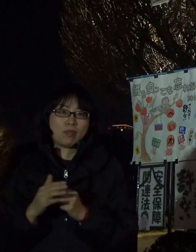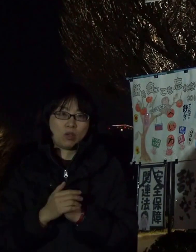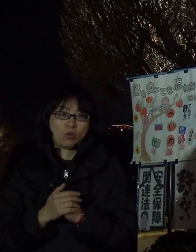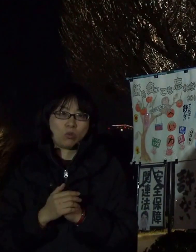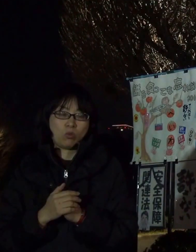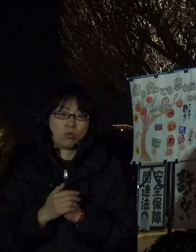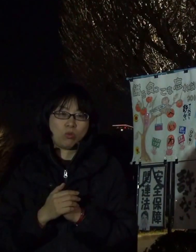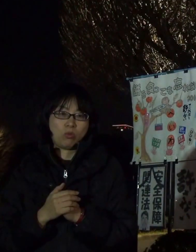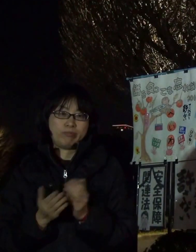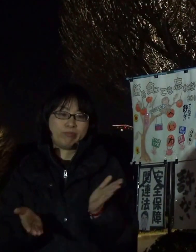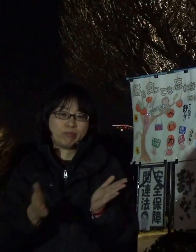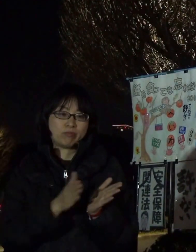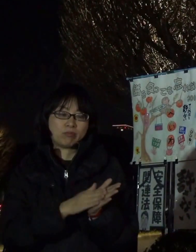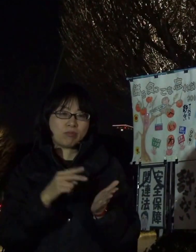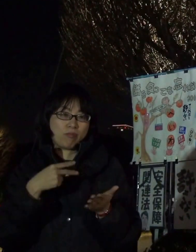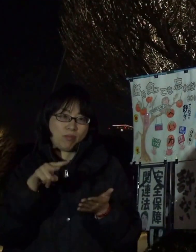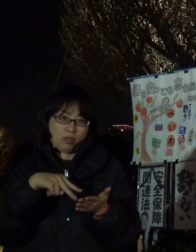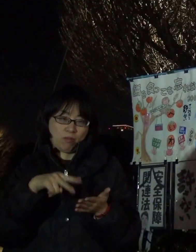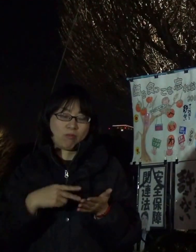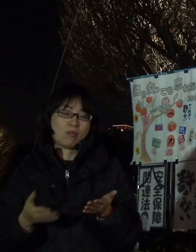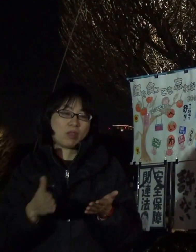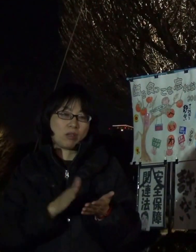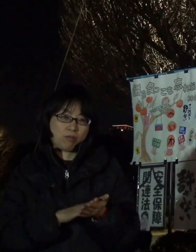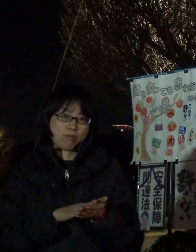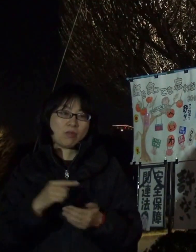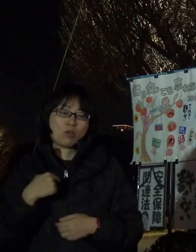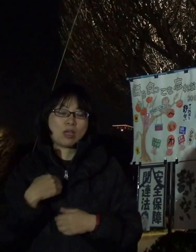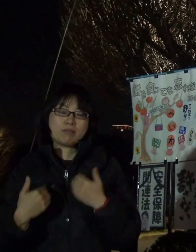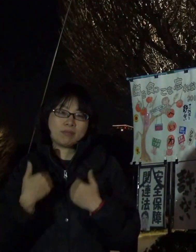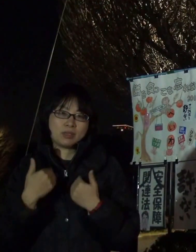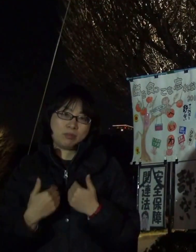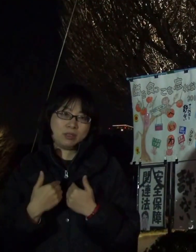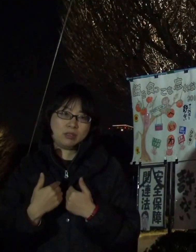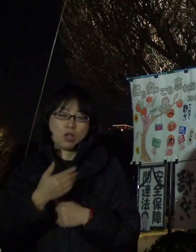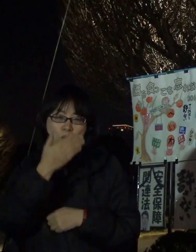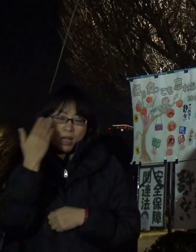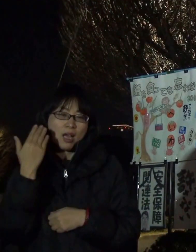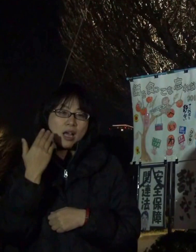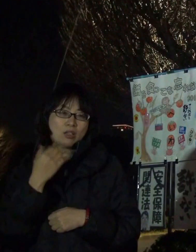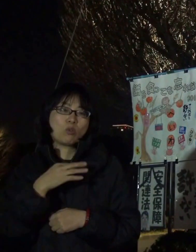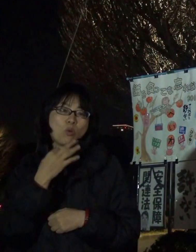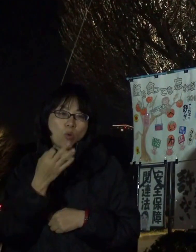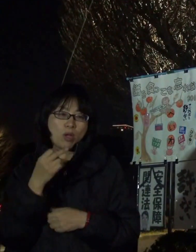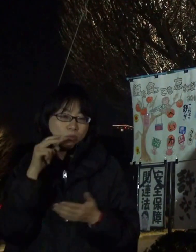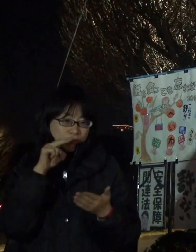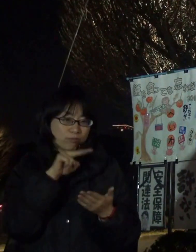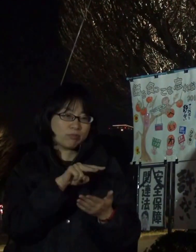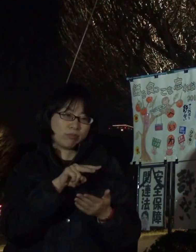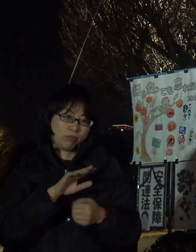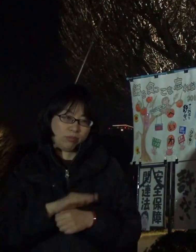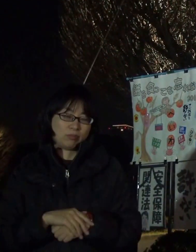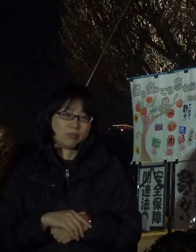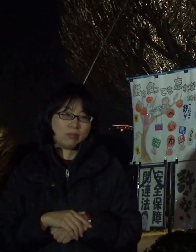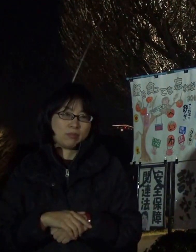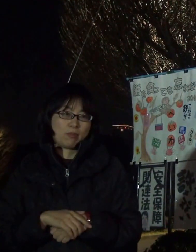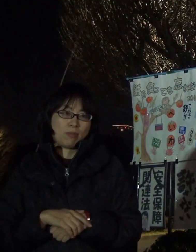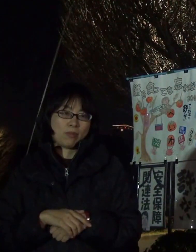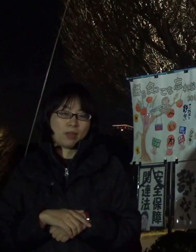掲載があるんですね。私はすごく楽しみにして若い人の声をよく見るんですけれど、